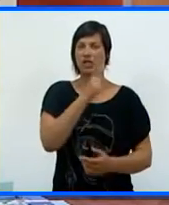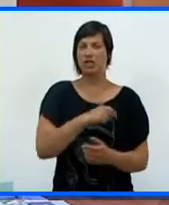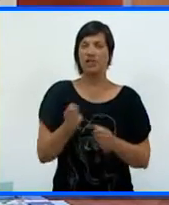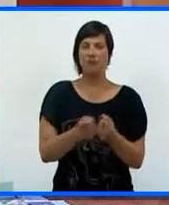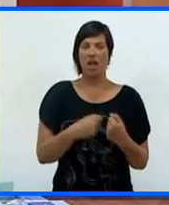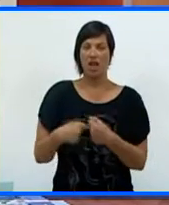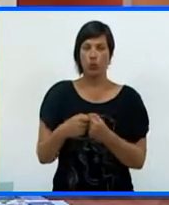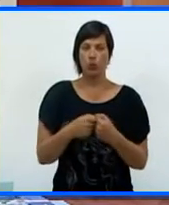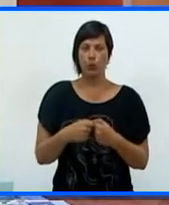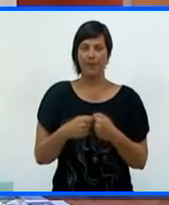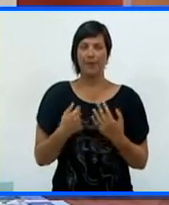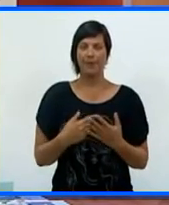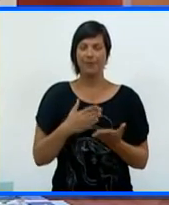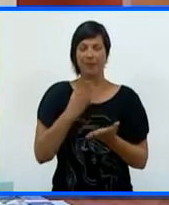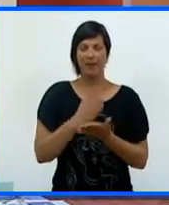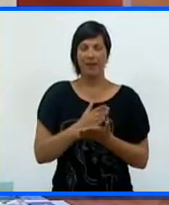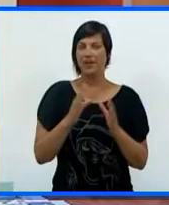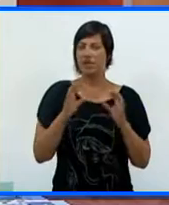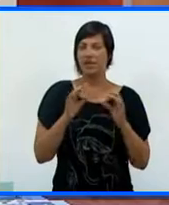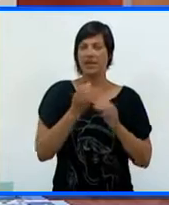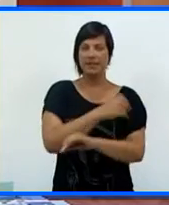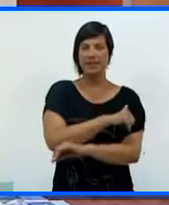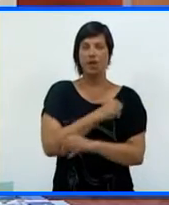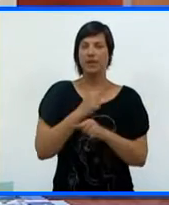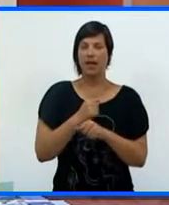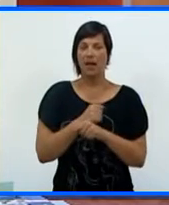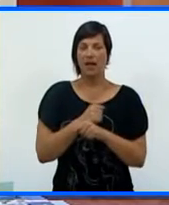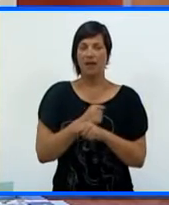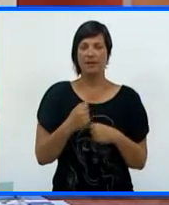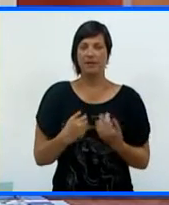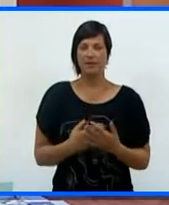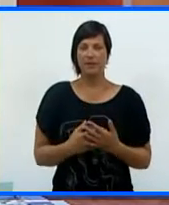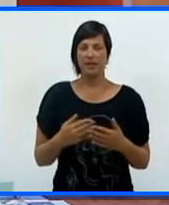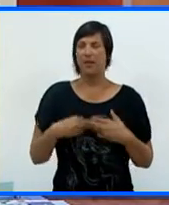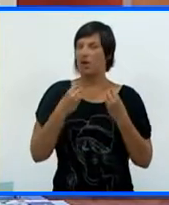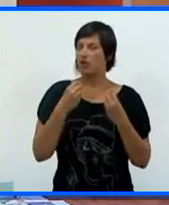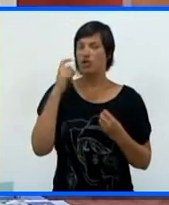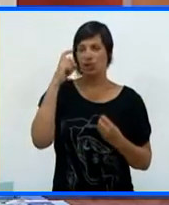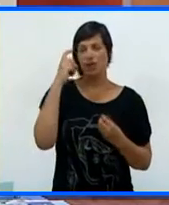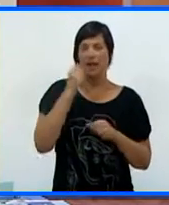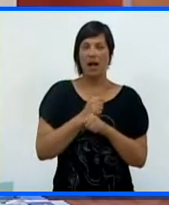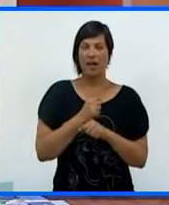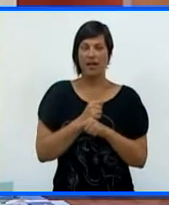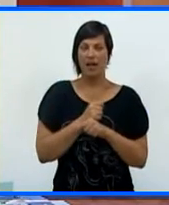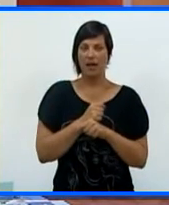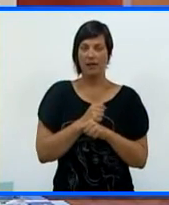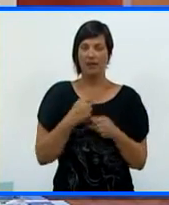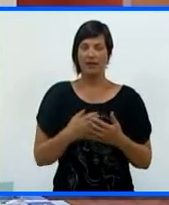dugogodišnji sam član udruge, a već 10 godina radim kao socijalni